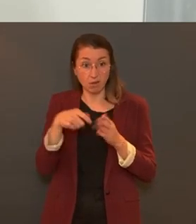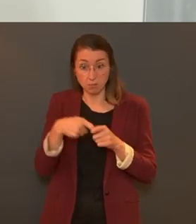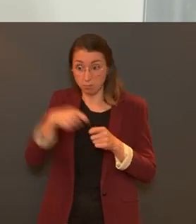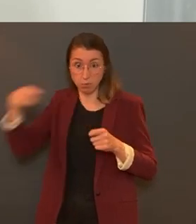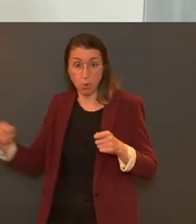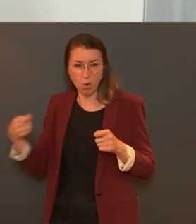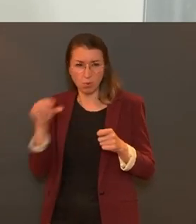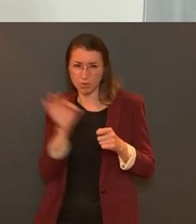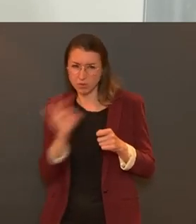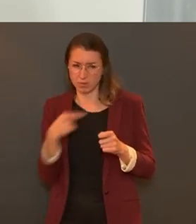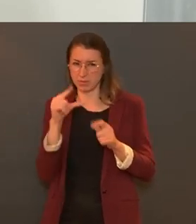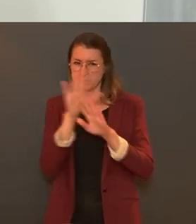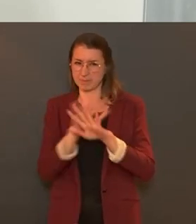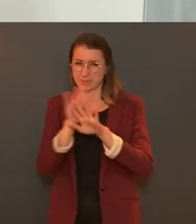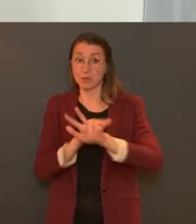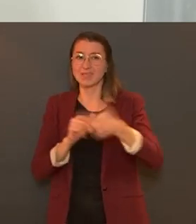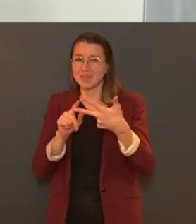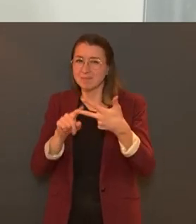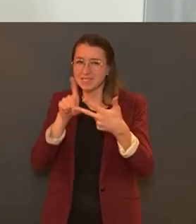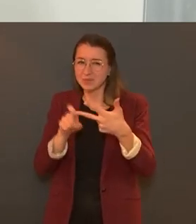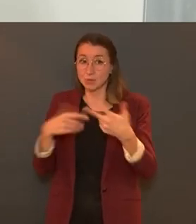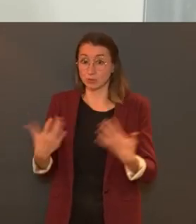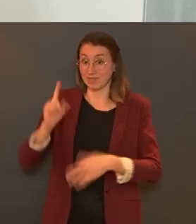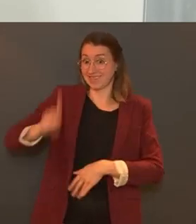Conseil national de sécurité aujourd'hui? Merci.